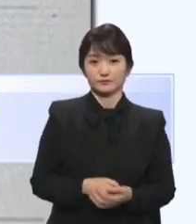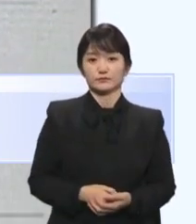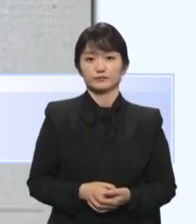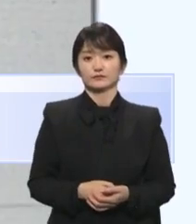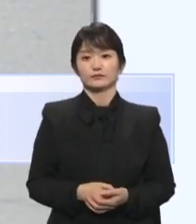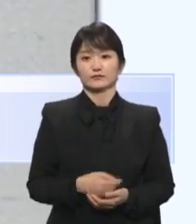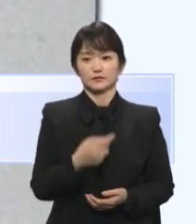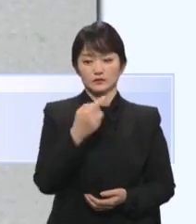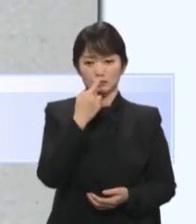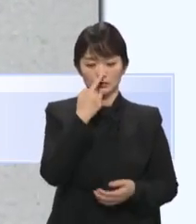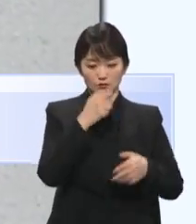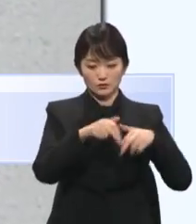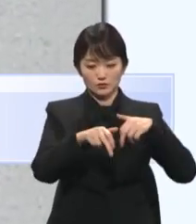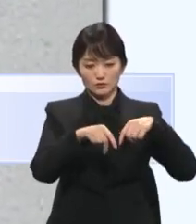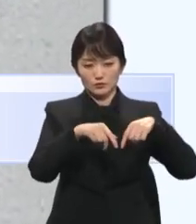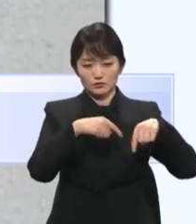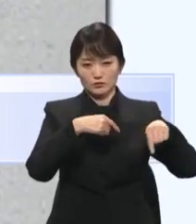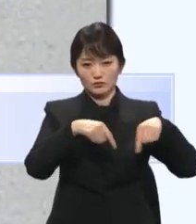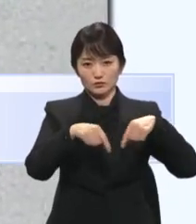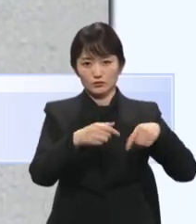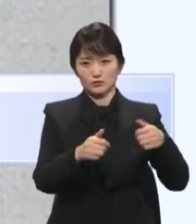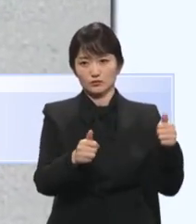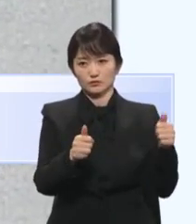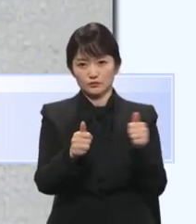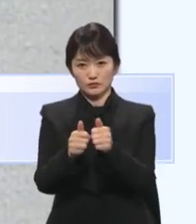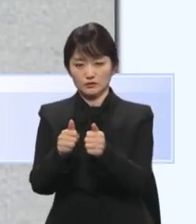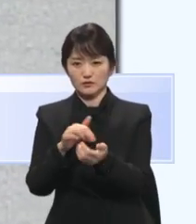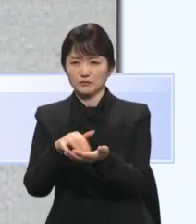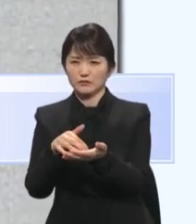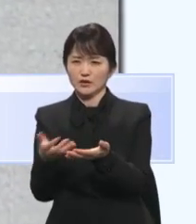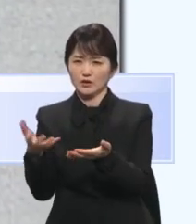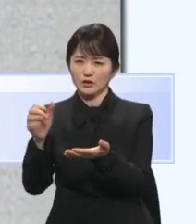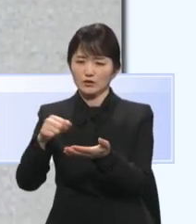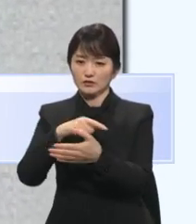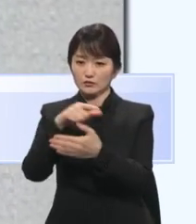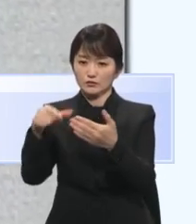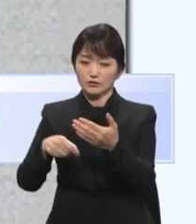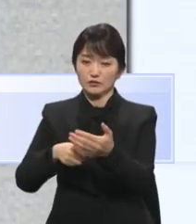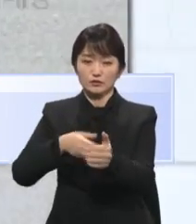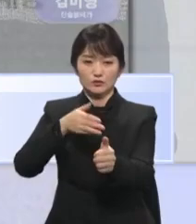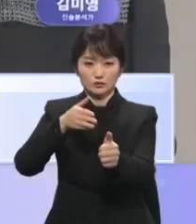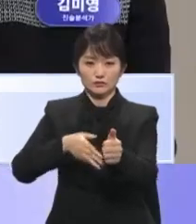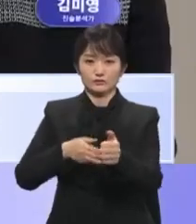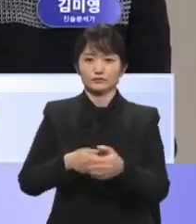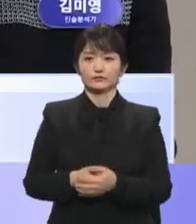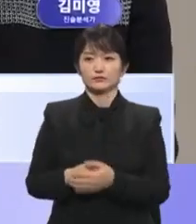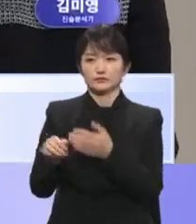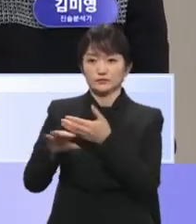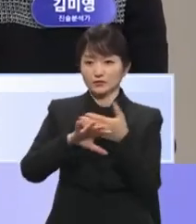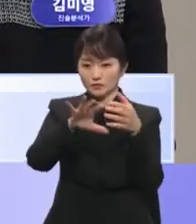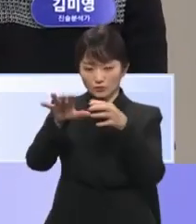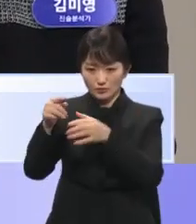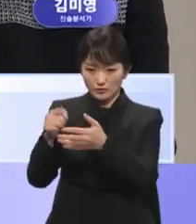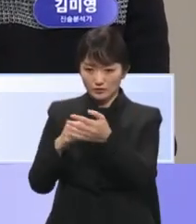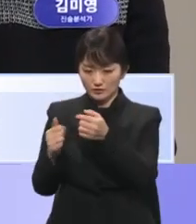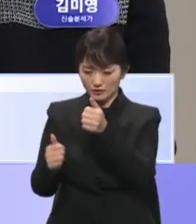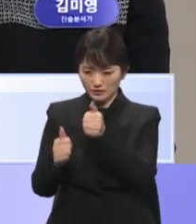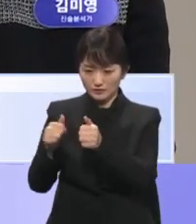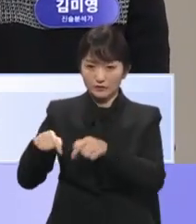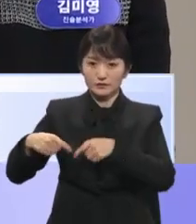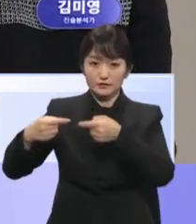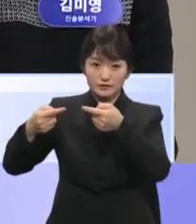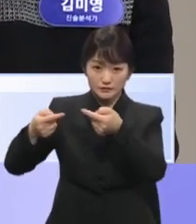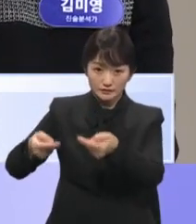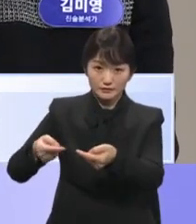붙여 가지고 뭐 뭐 몇 덕원에 해당하는 그런 프로그램을 권유한다 아니면 해외 대회에 출전해야 된다니까 그